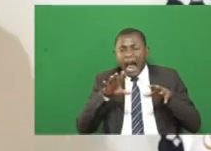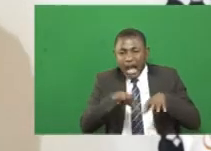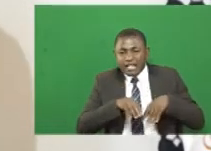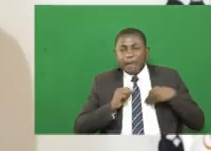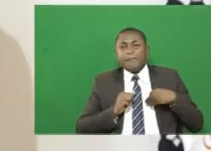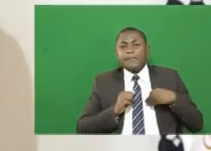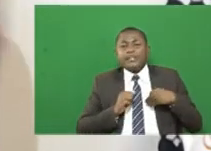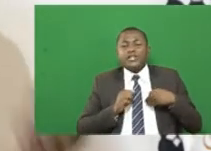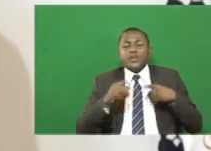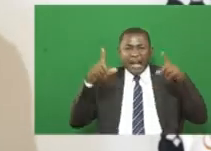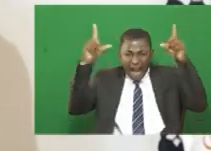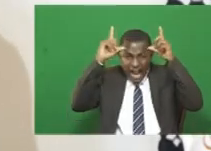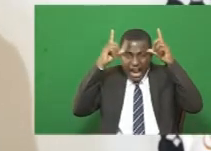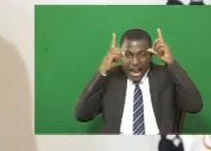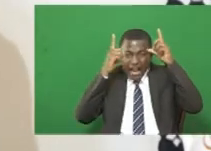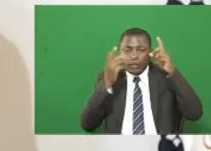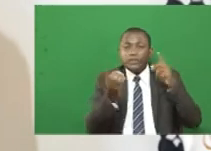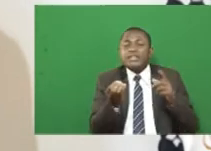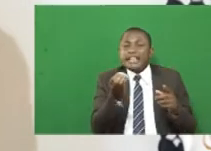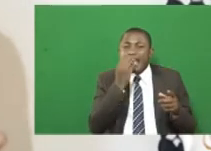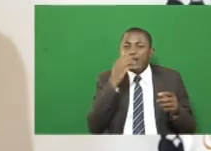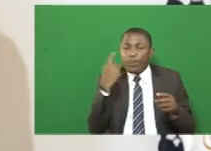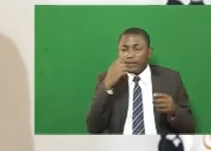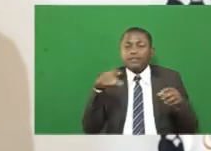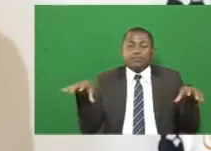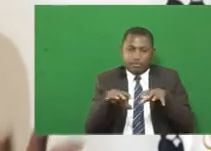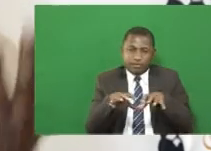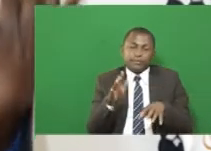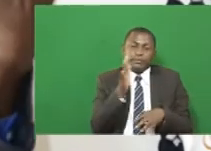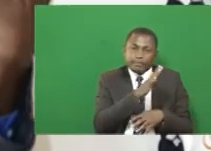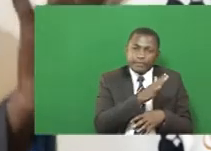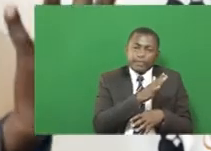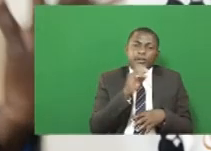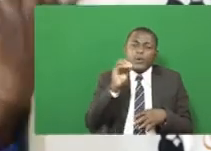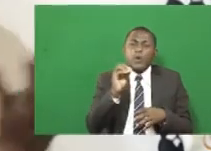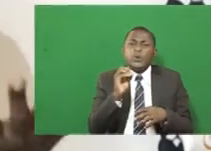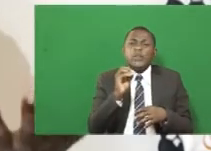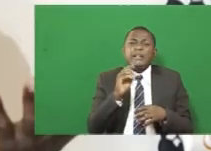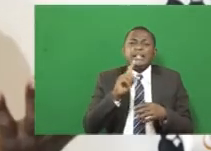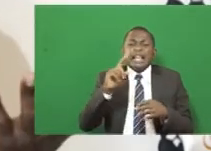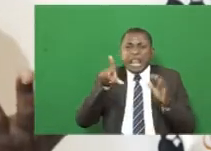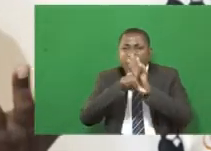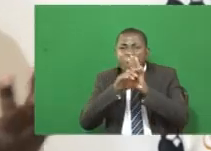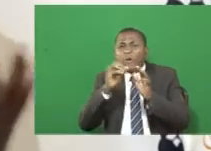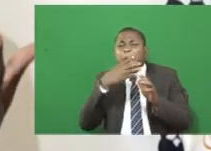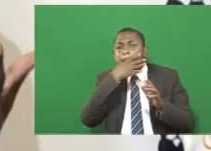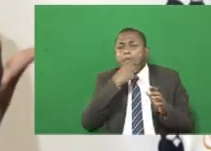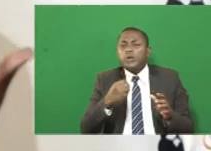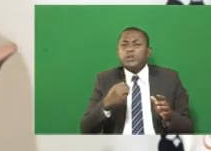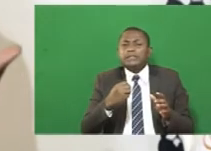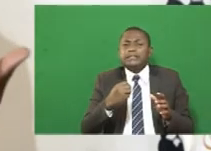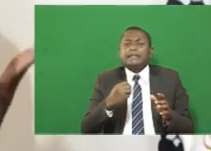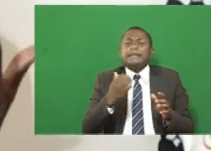anoti murayiroka achireva murayiro wa Moses. Alright. Murayiro wa Moses anoreve 5 books dzekutanga.